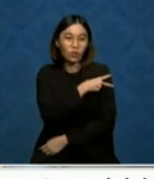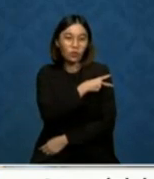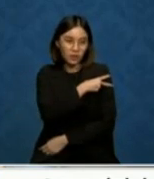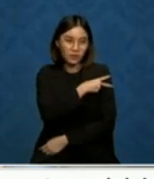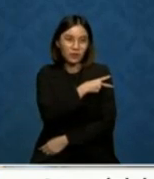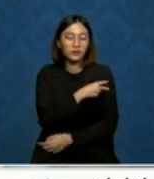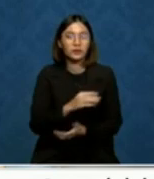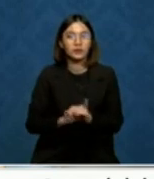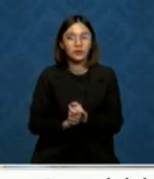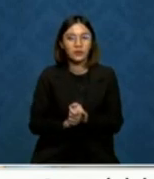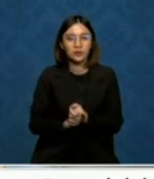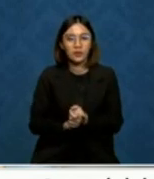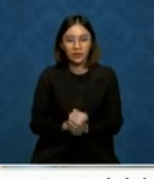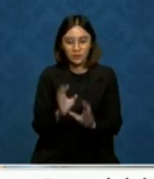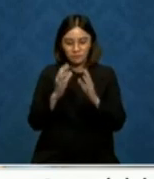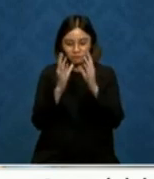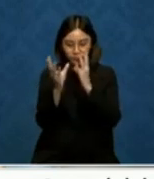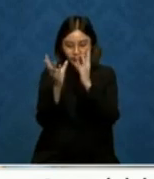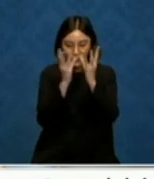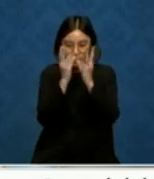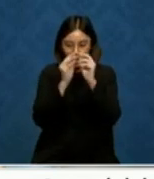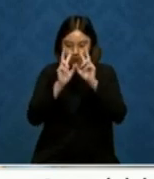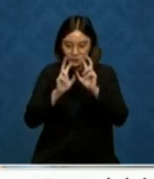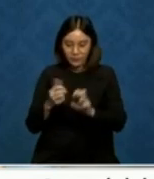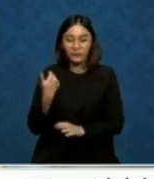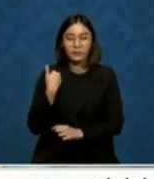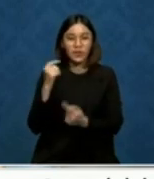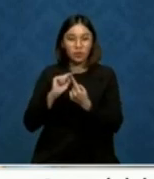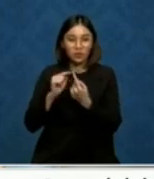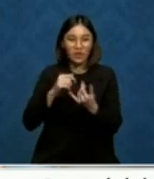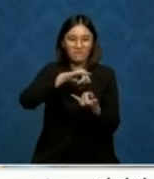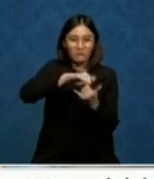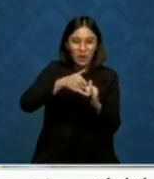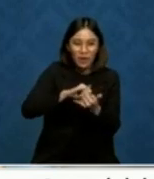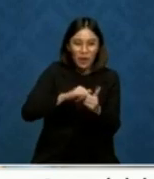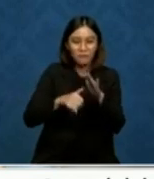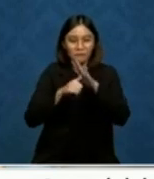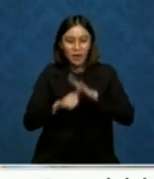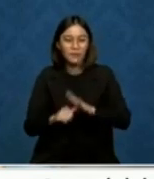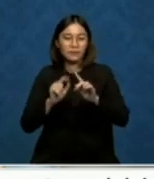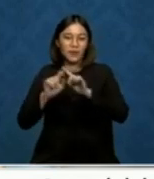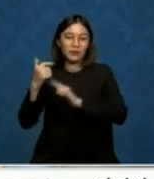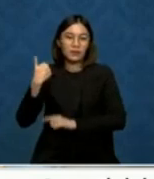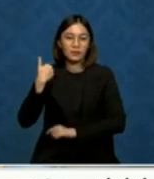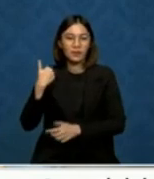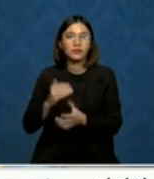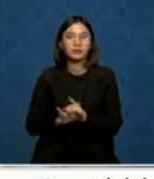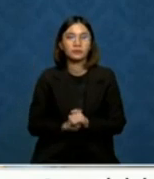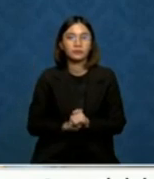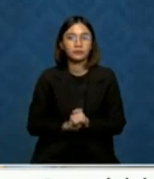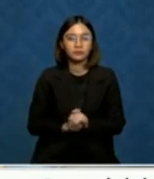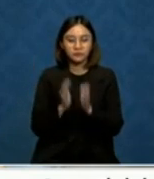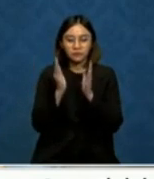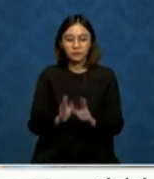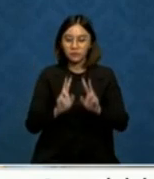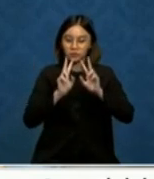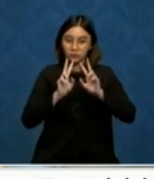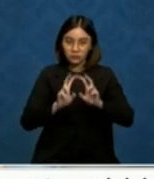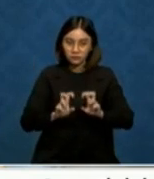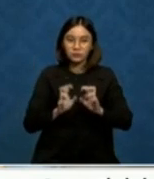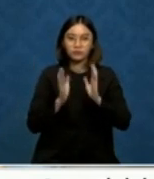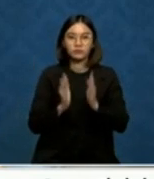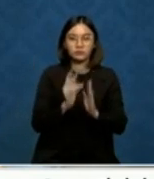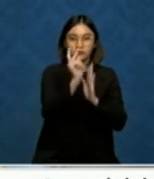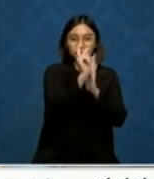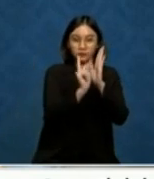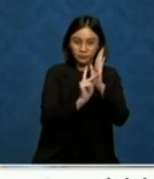ริญญาโทก็มีการศึกษานะครับเรื่องของการคุกคามทางเพศนะครับแล้วก็ส่วนใหญ่นะครับนักวิจัยนะครับนักกฎหม